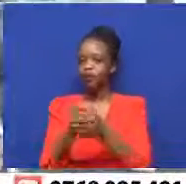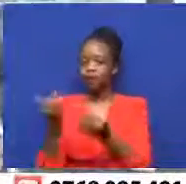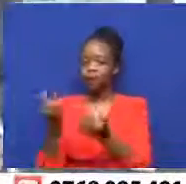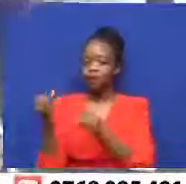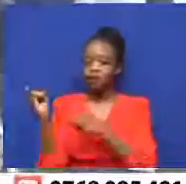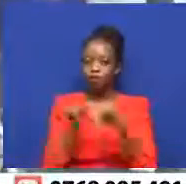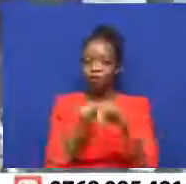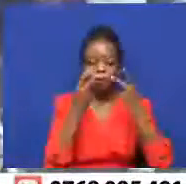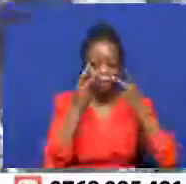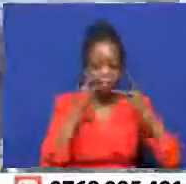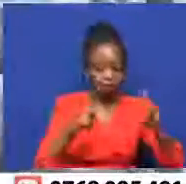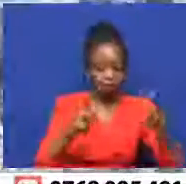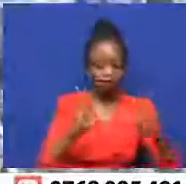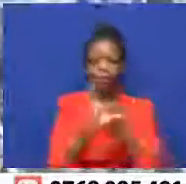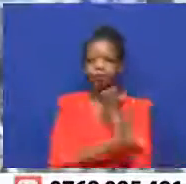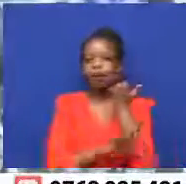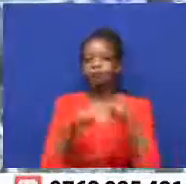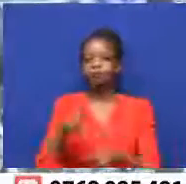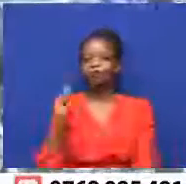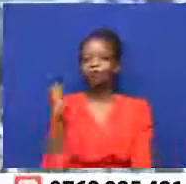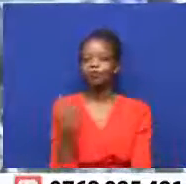amani katika nchi hii yetu ya Kenya.